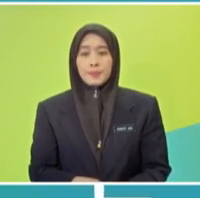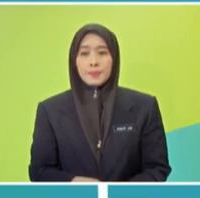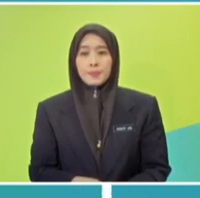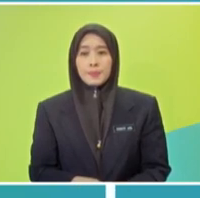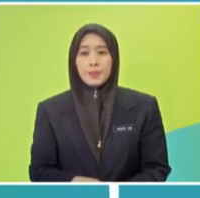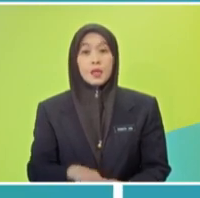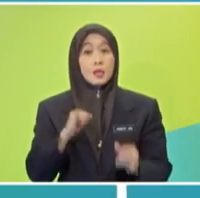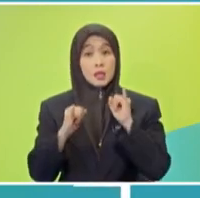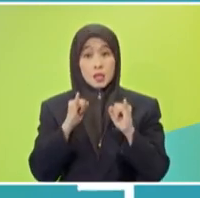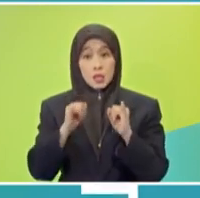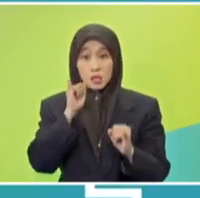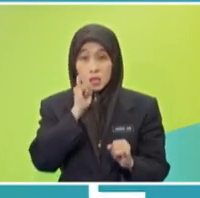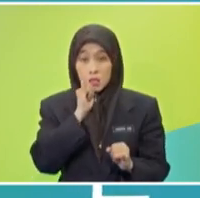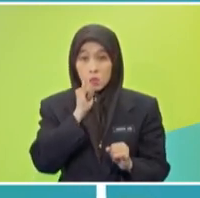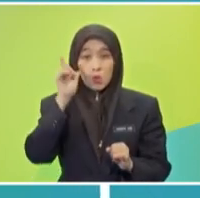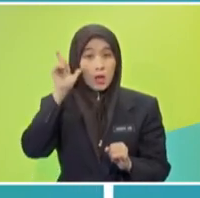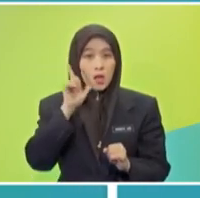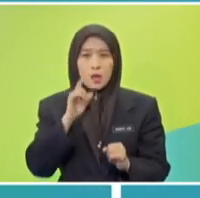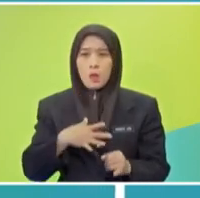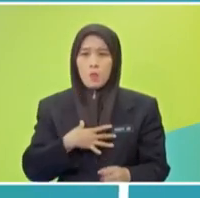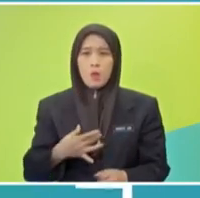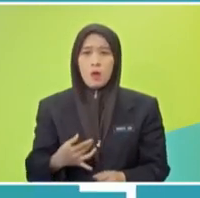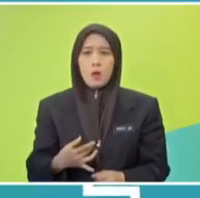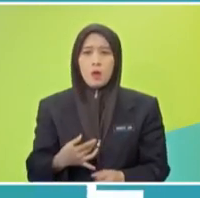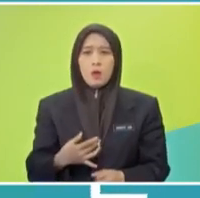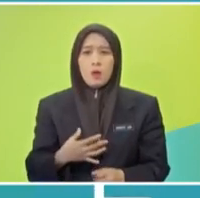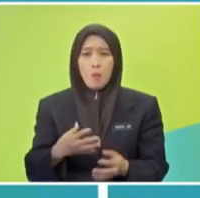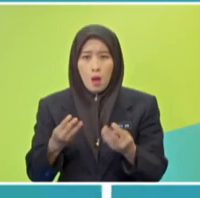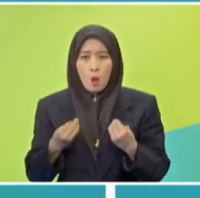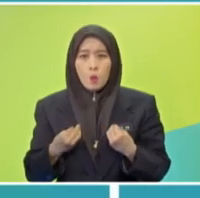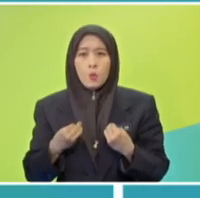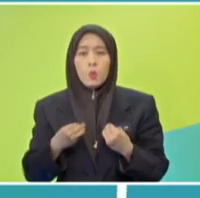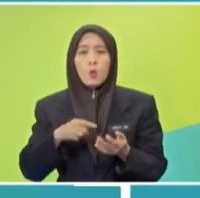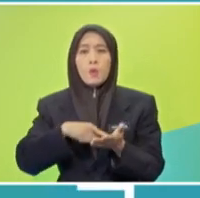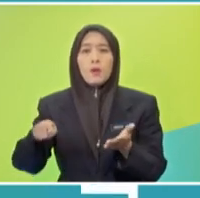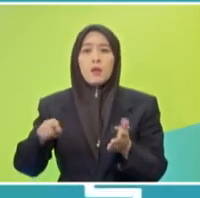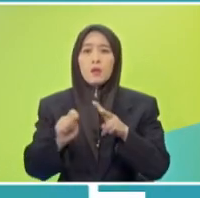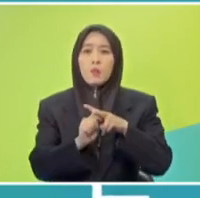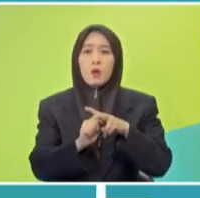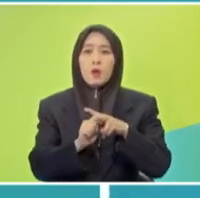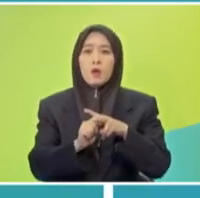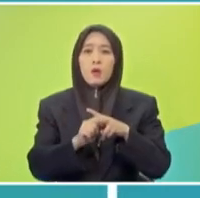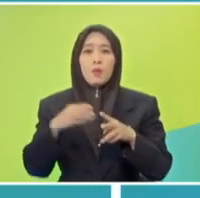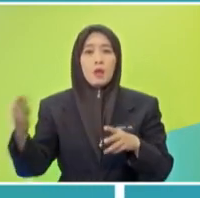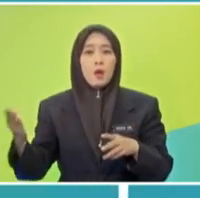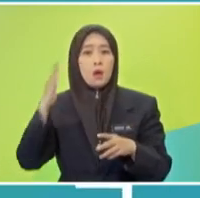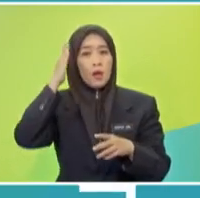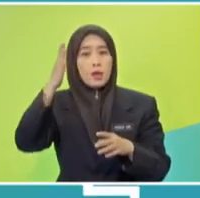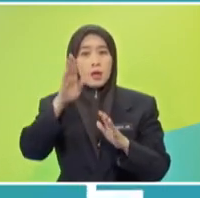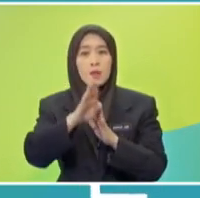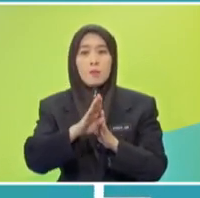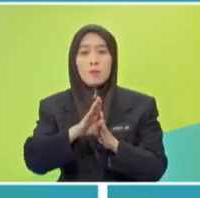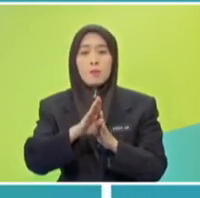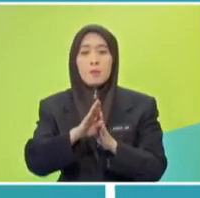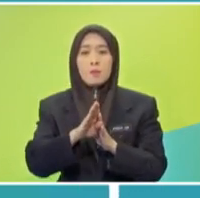jika Ibu Laila ingin membeli terompah beliau akan berkunjung ke naga Ibu Laila mempunyai